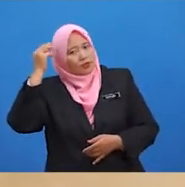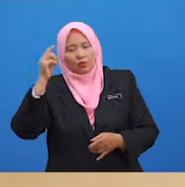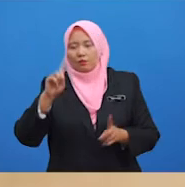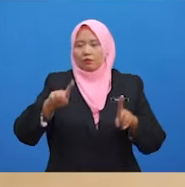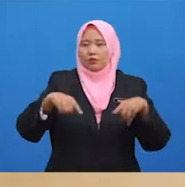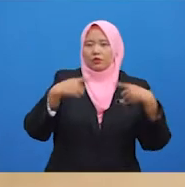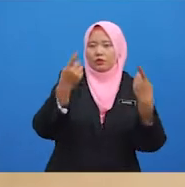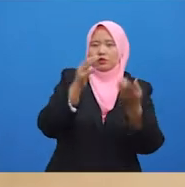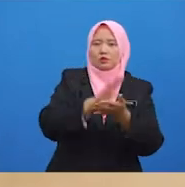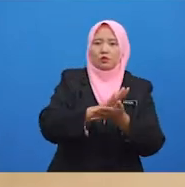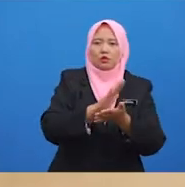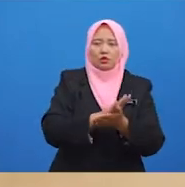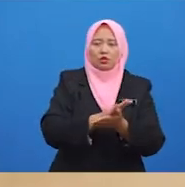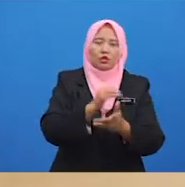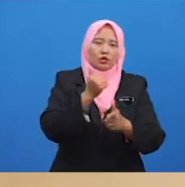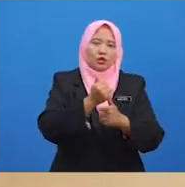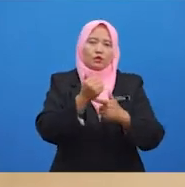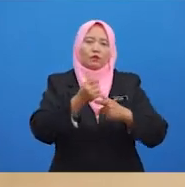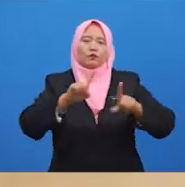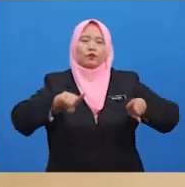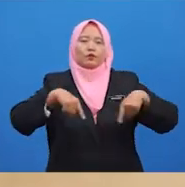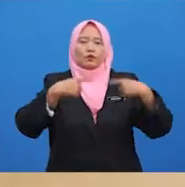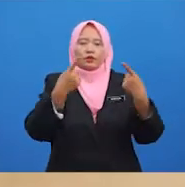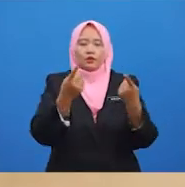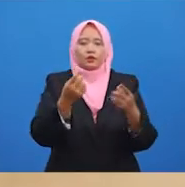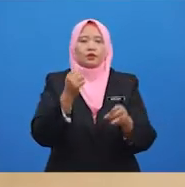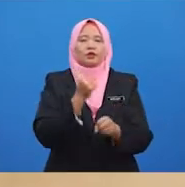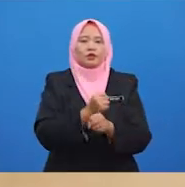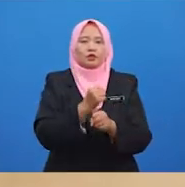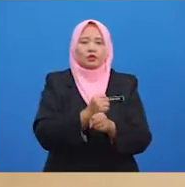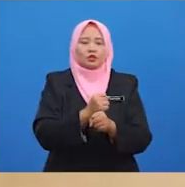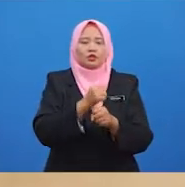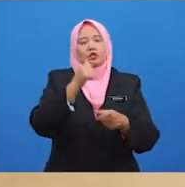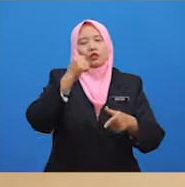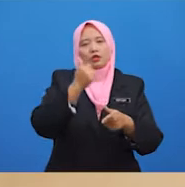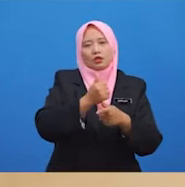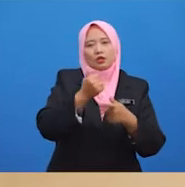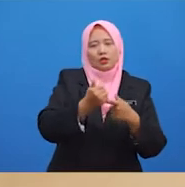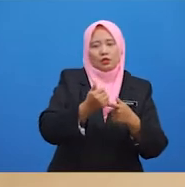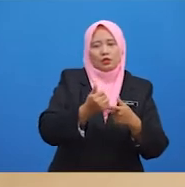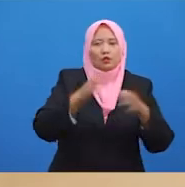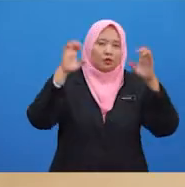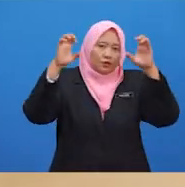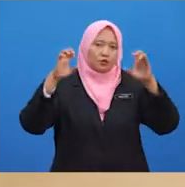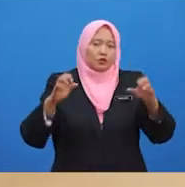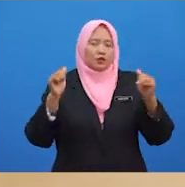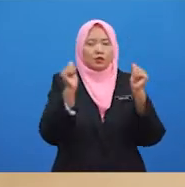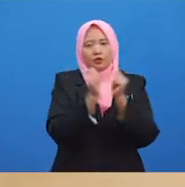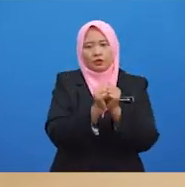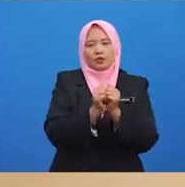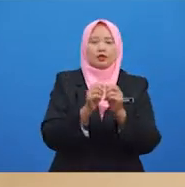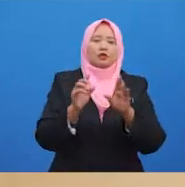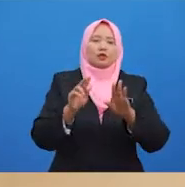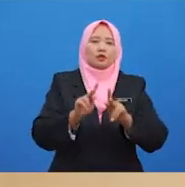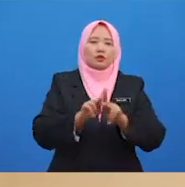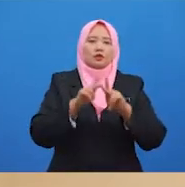ke sekolah atau ke tempat kerja ataupun beriadah bersama keluarga. Maka,